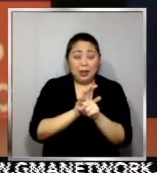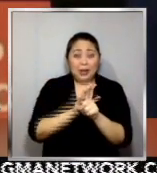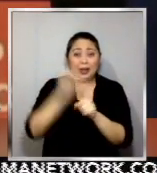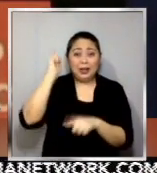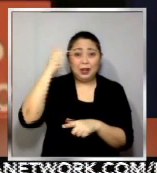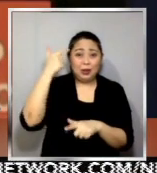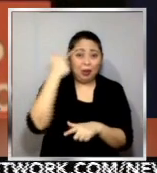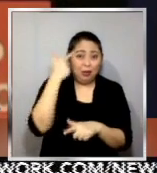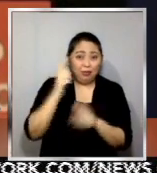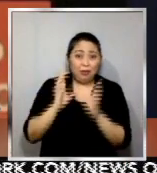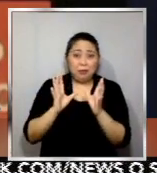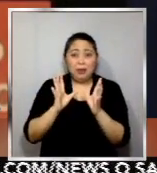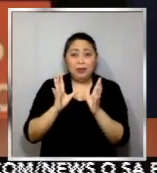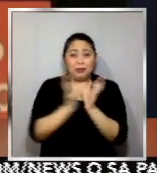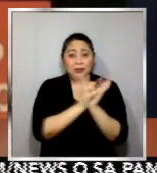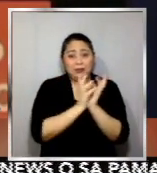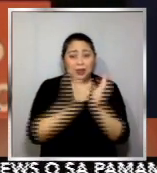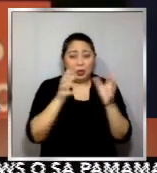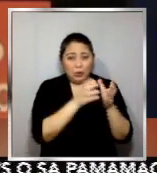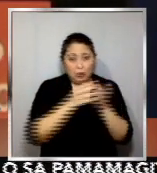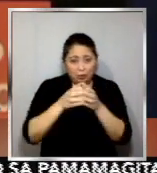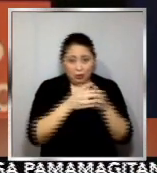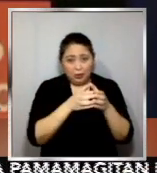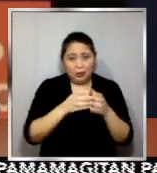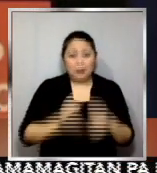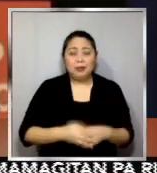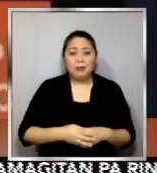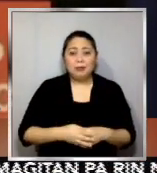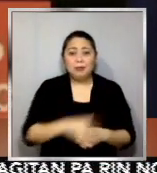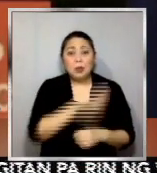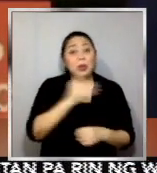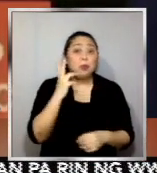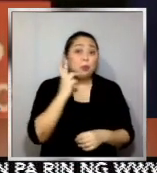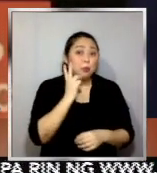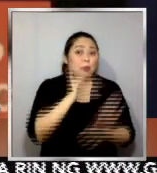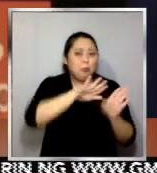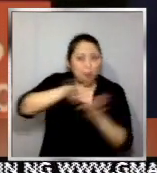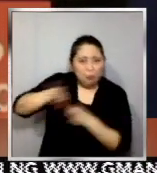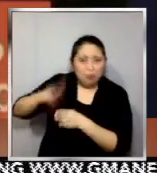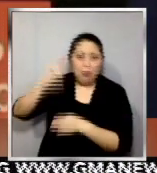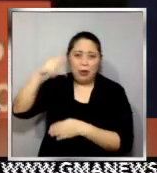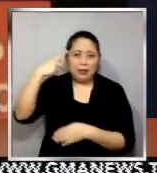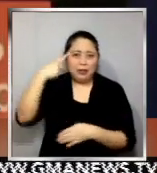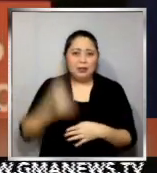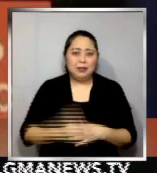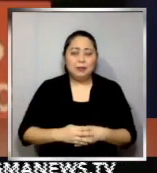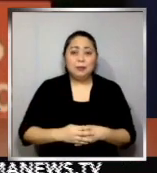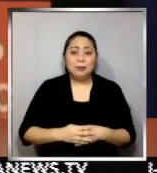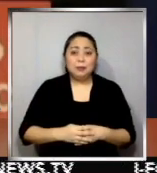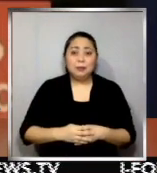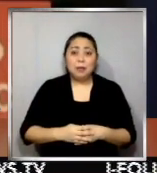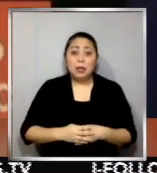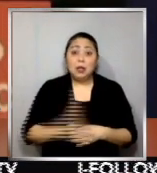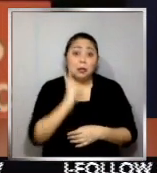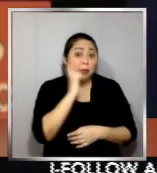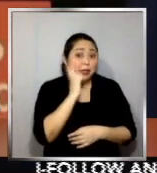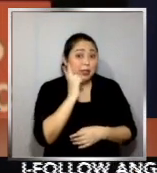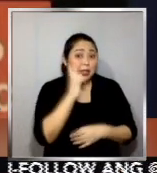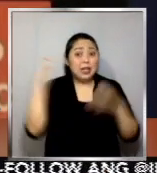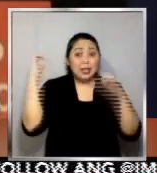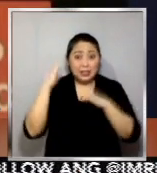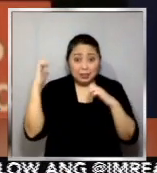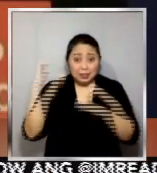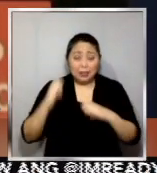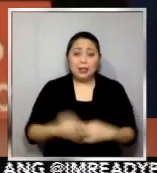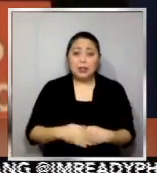The president expects his allies, those who consider him still as their leader, to convene tomorrow to discuss the budget